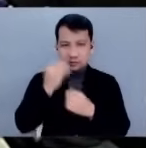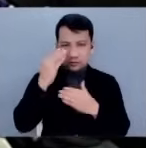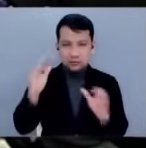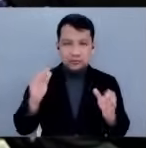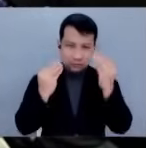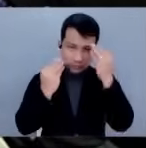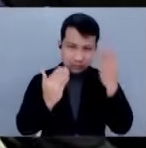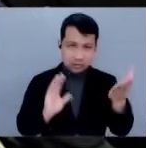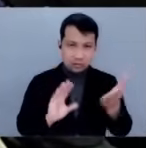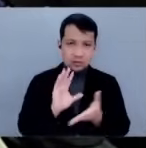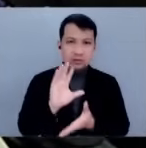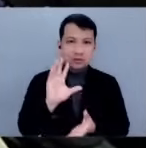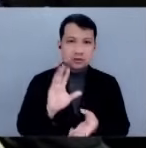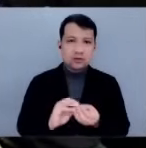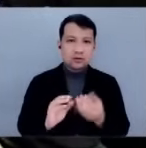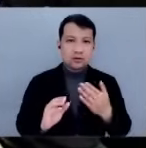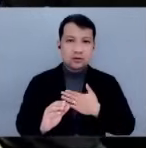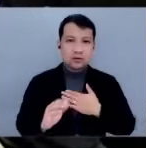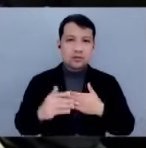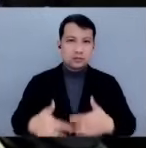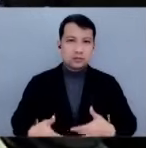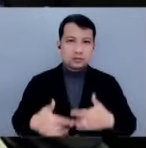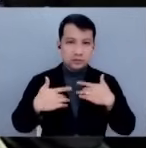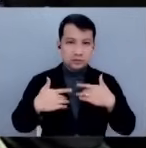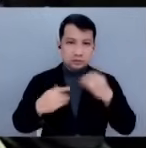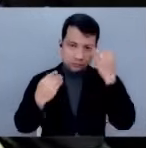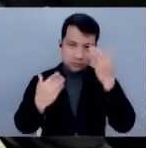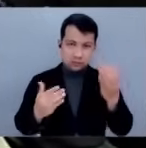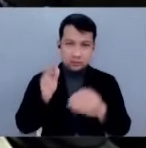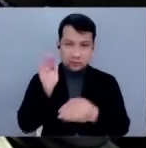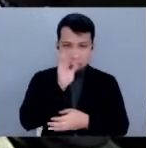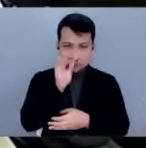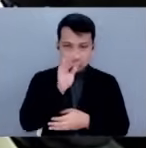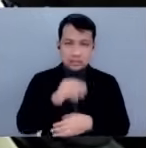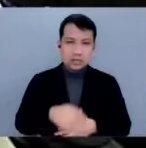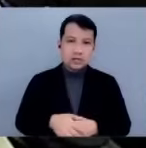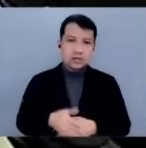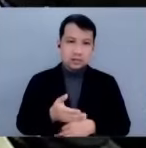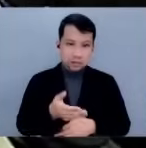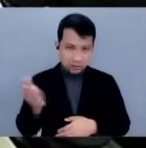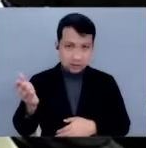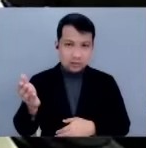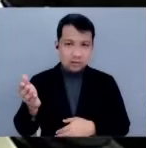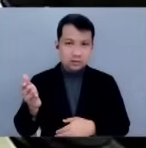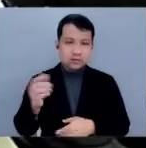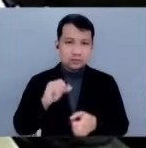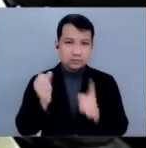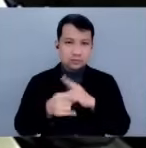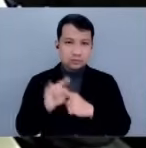sa buhay natin mga Pilipino. Our social media